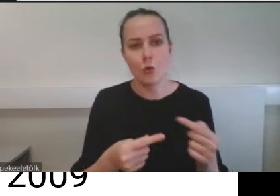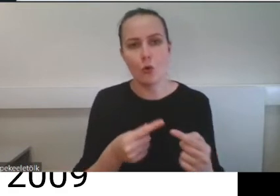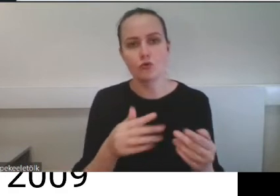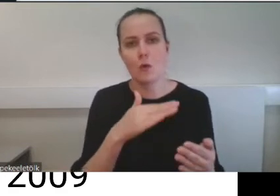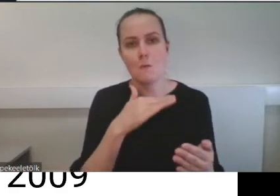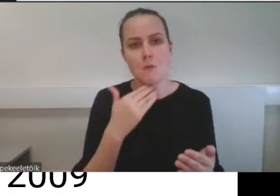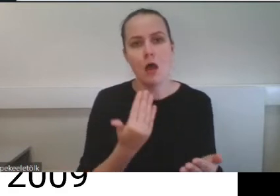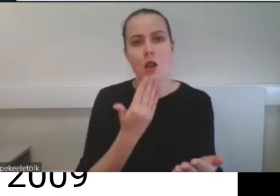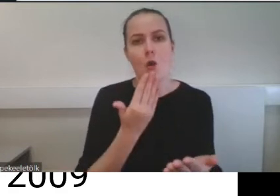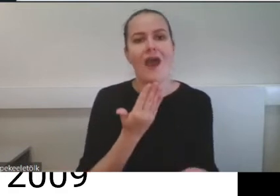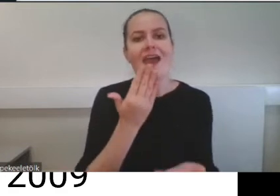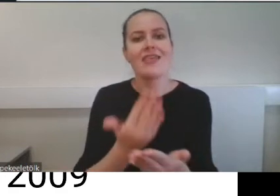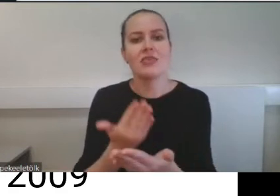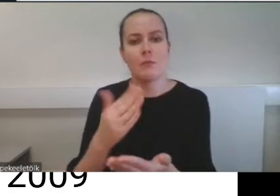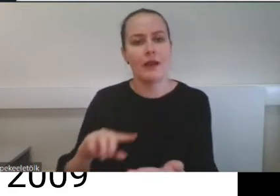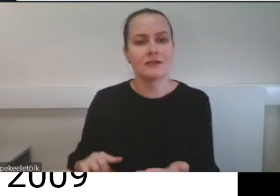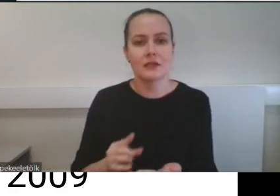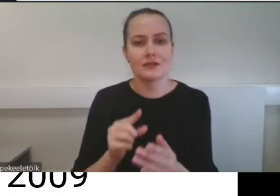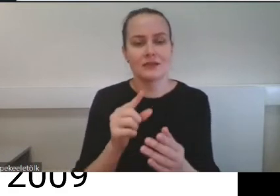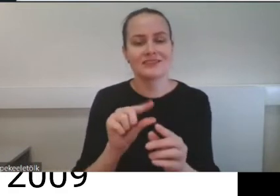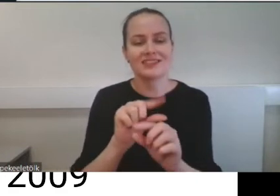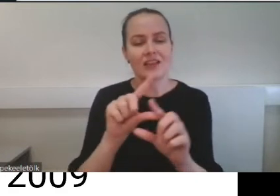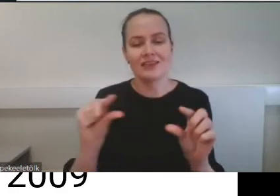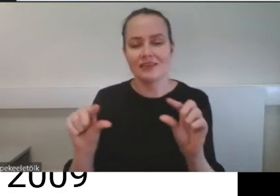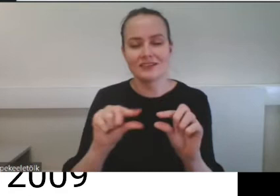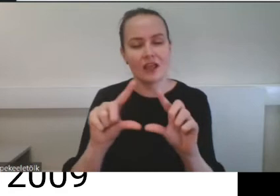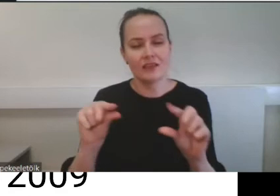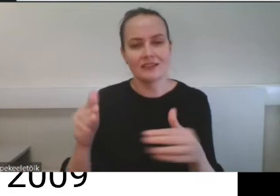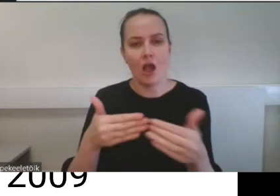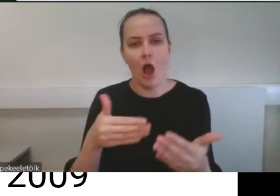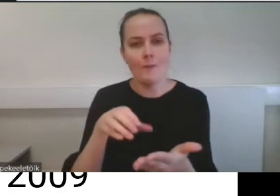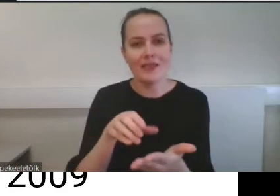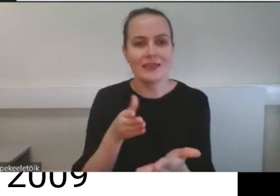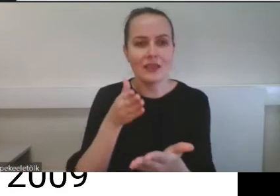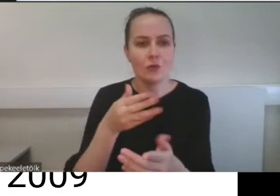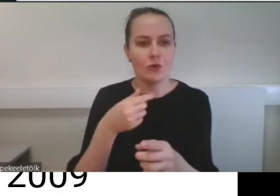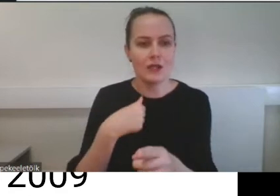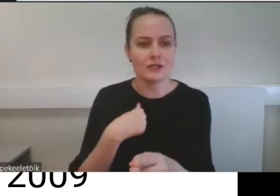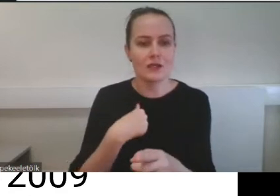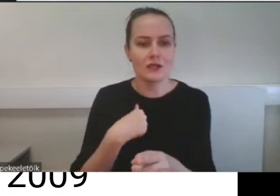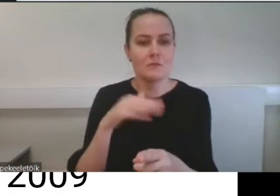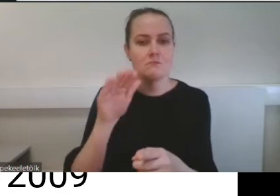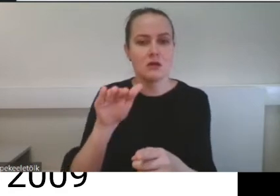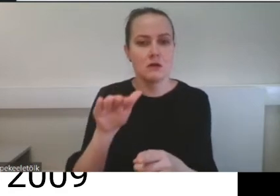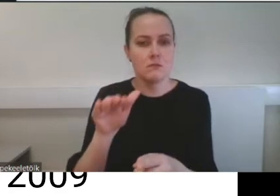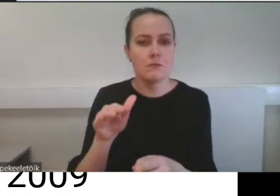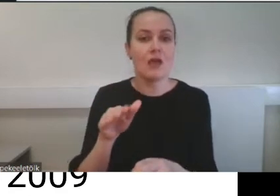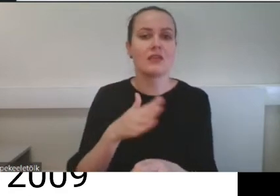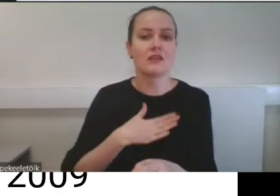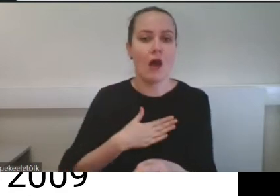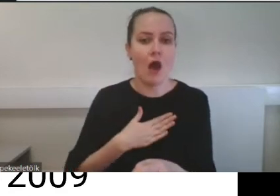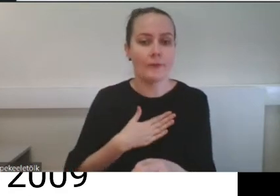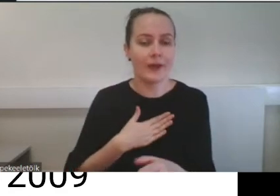kaks ankeeti. Üks oli puudega inimesele ja teine oli tema pereliikmele, mis oli ise täidetav. Ja see uuring on meil ka